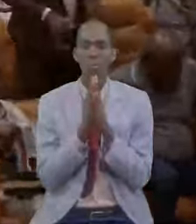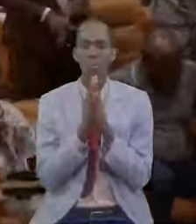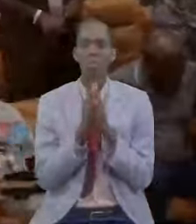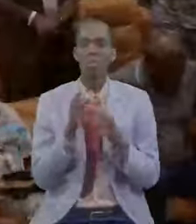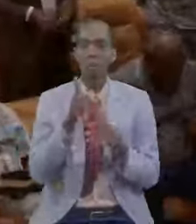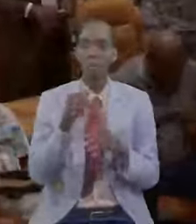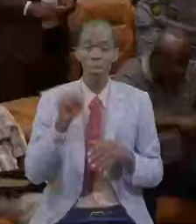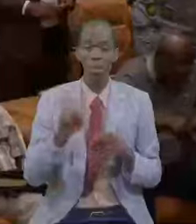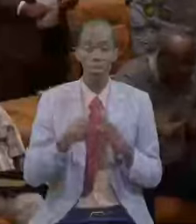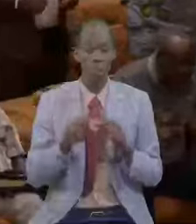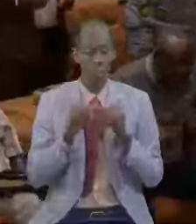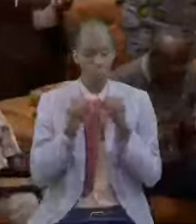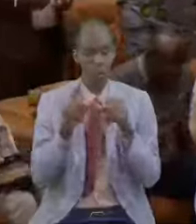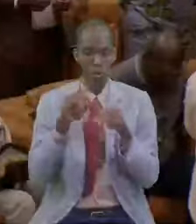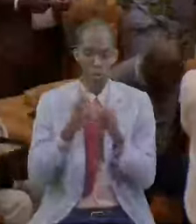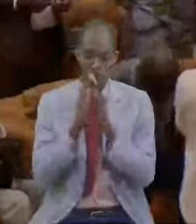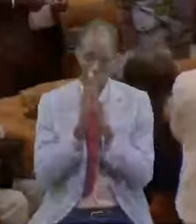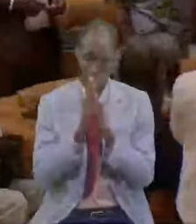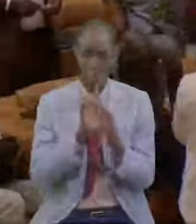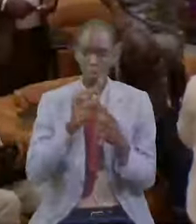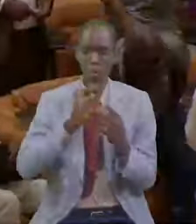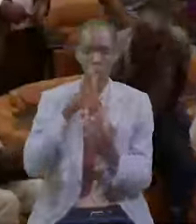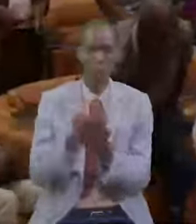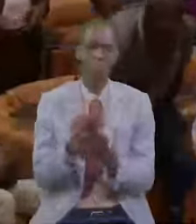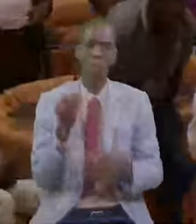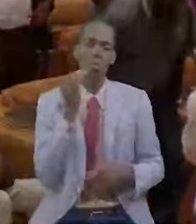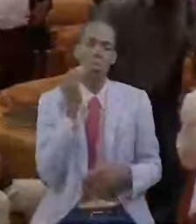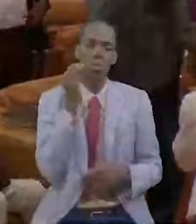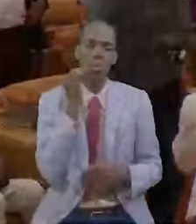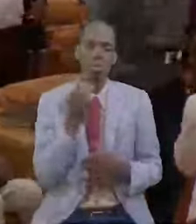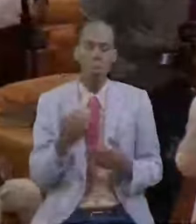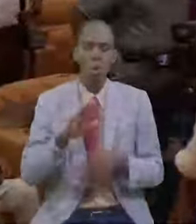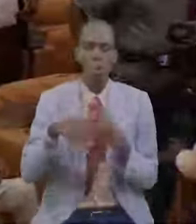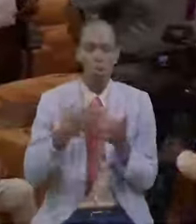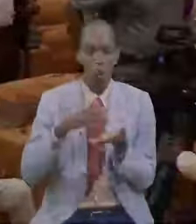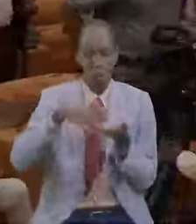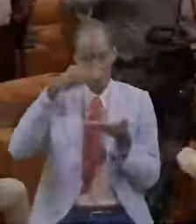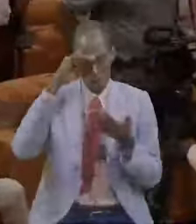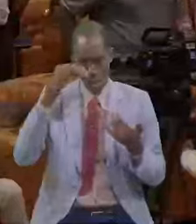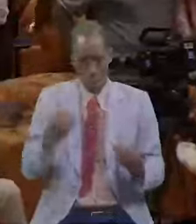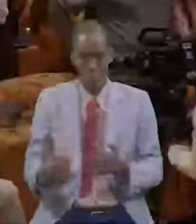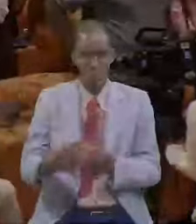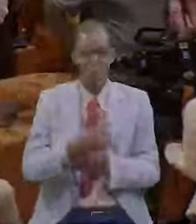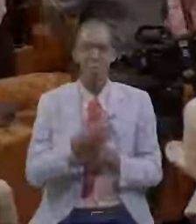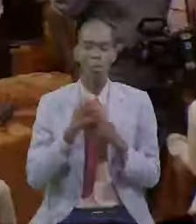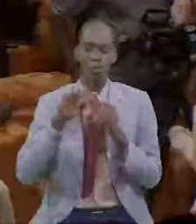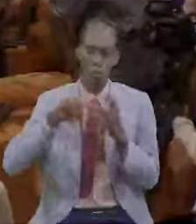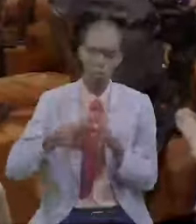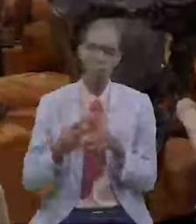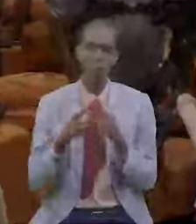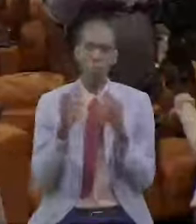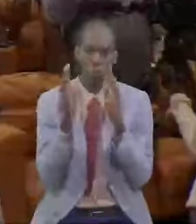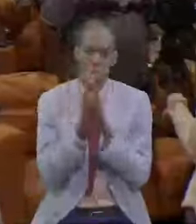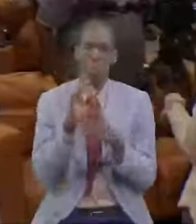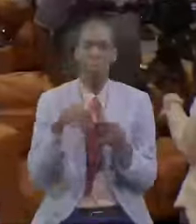Vous allez continuer de prier, arriver à la maison, amener tout ce que vous avez appris au Seigneur dans la prière.